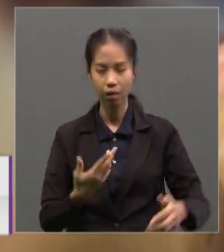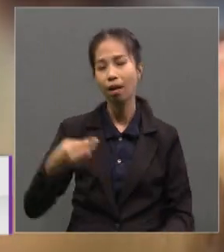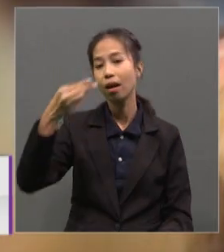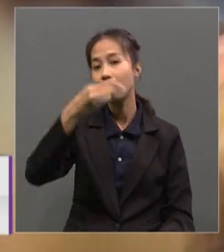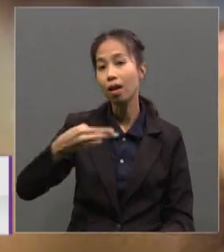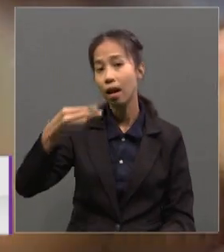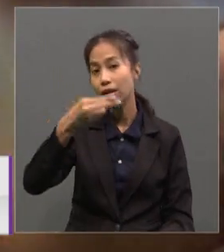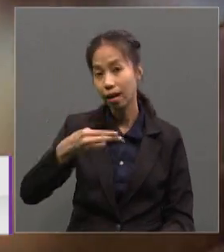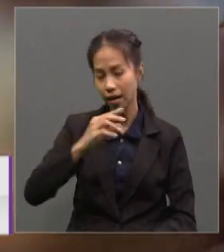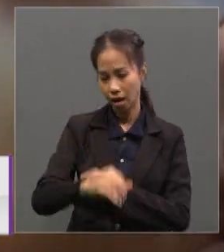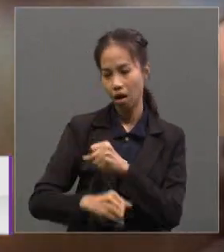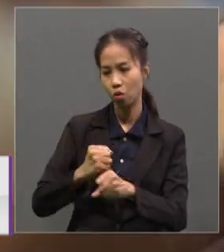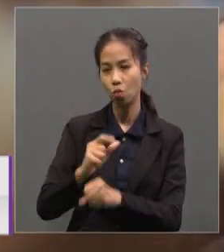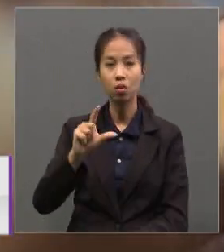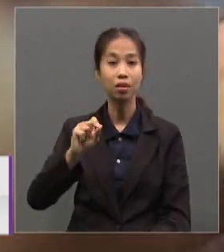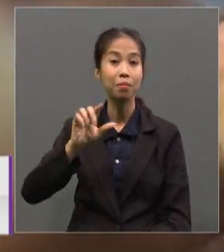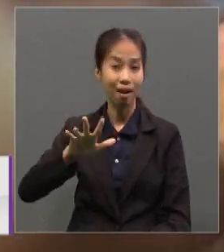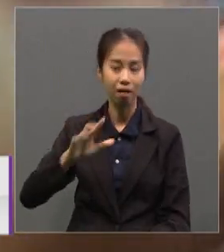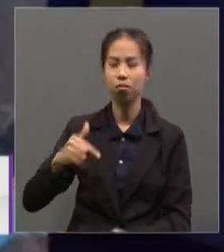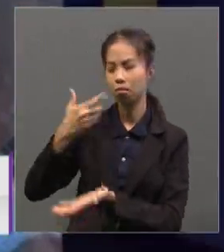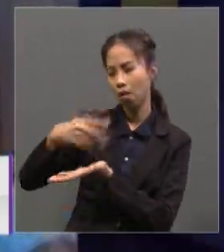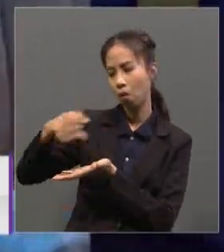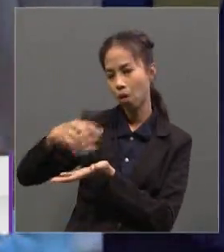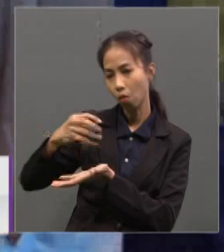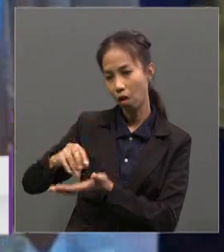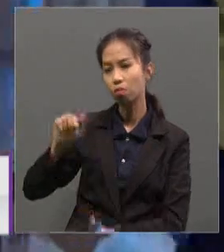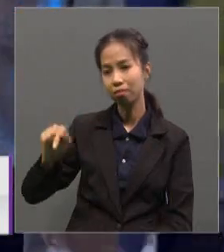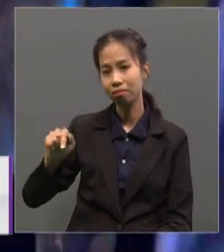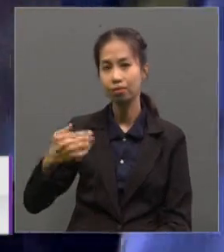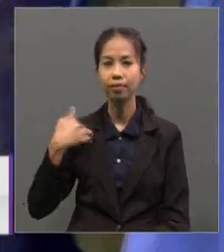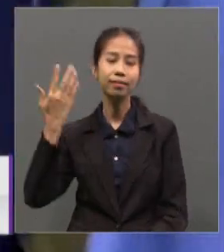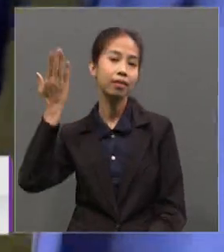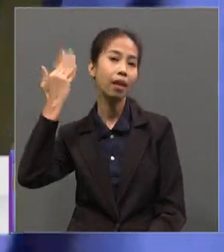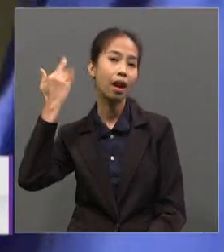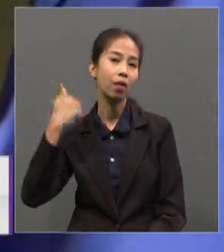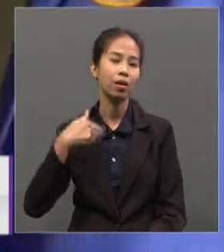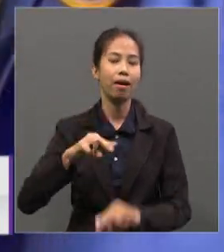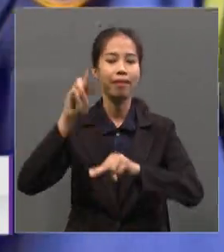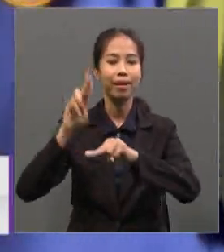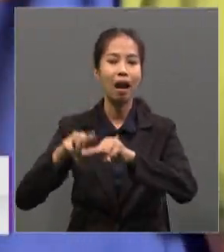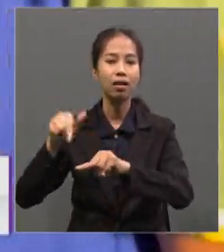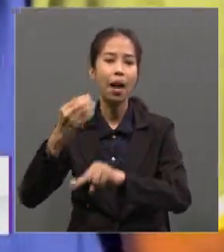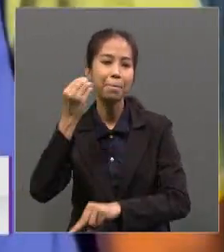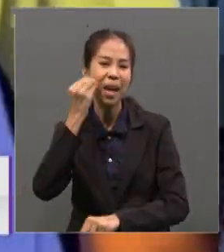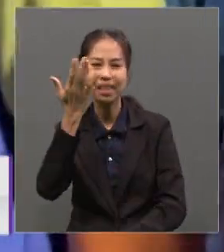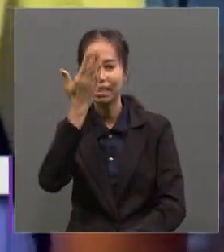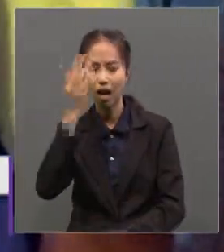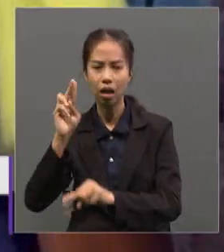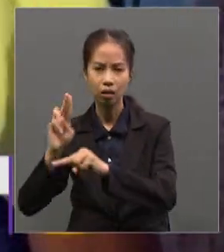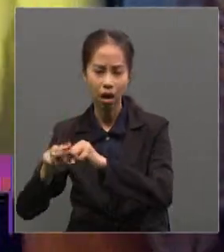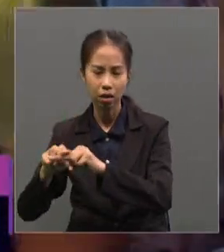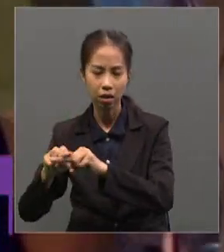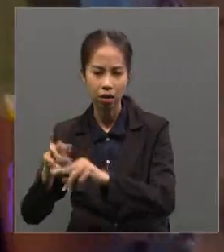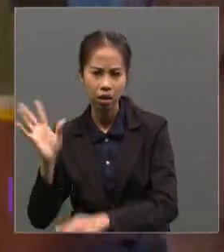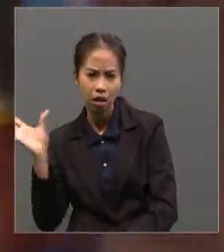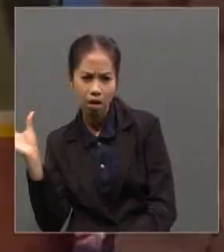ปีซึ่งก็เป็นลูกชายของผู้ก่อเหตุเนี่ยก็เล่าให้ฟังนะบอกว่าขณะที่ตนเองนั่งอยู่หน้าบ้านก็ได้ยินเสียงของย่า